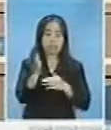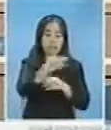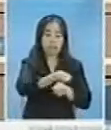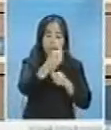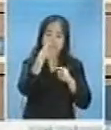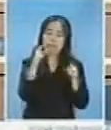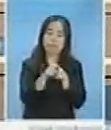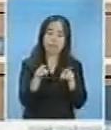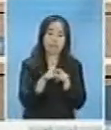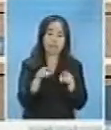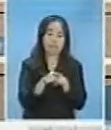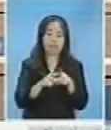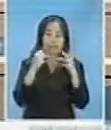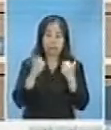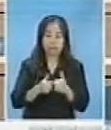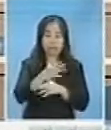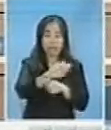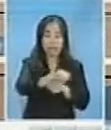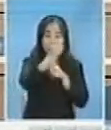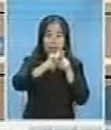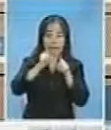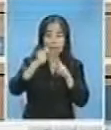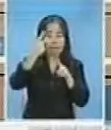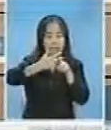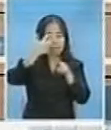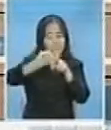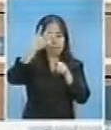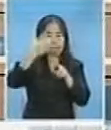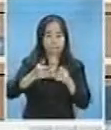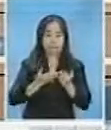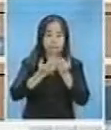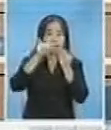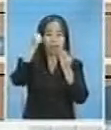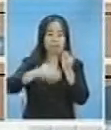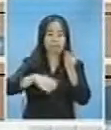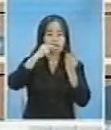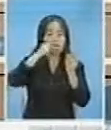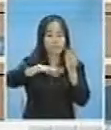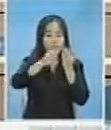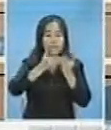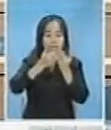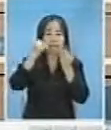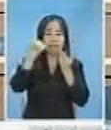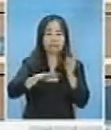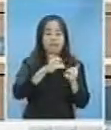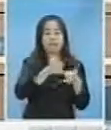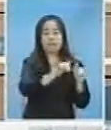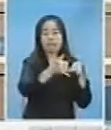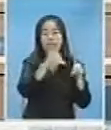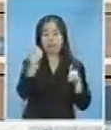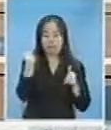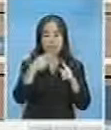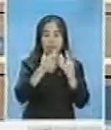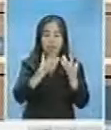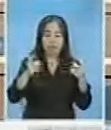าครับณวันนี้ประมงนะครับ3-4 เดือนแล้วออกทะเลไม่ได้ครับเราก็ไม่ได้ดูแลเขาอย่างจริงจังทรัพย์สินของเขามีอะไร